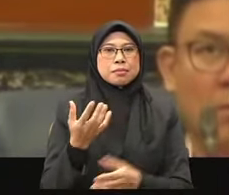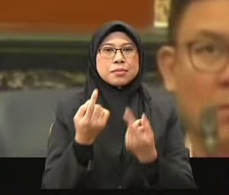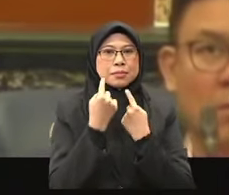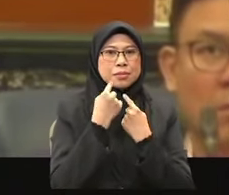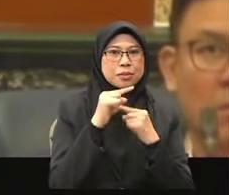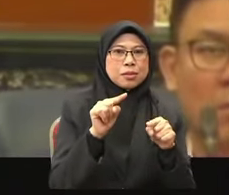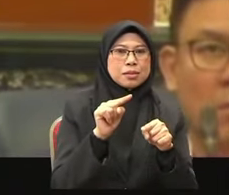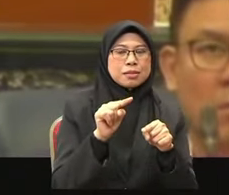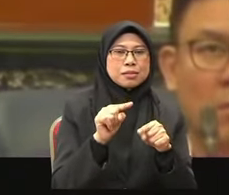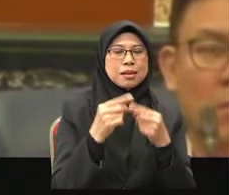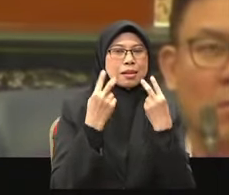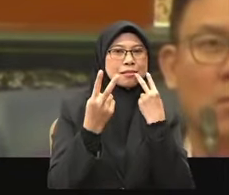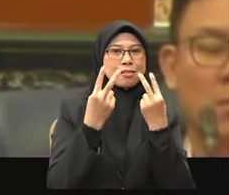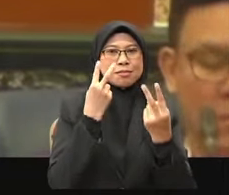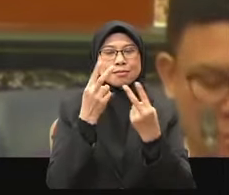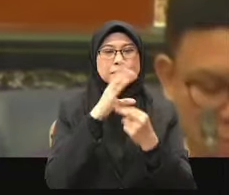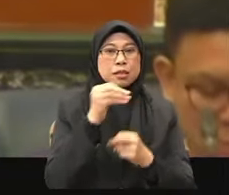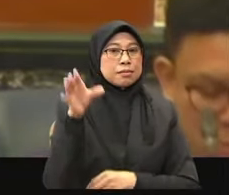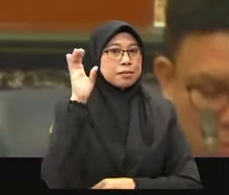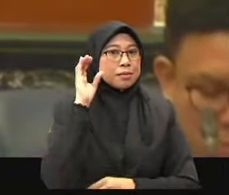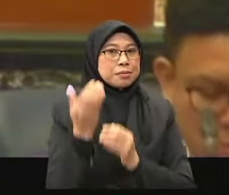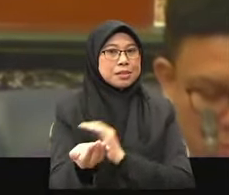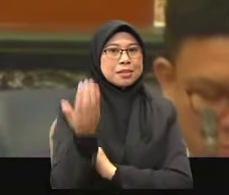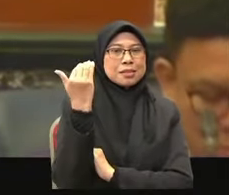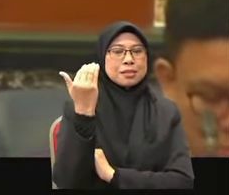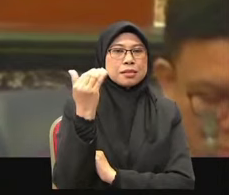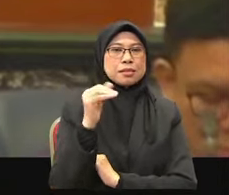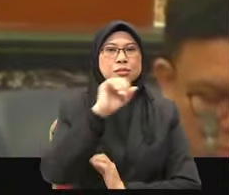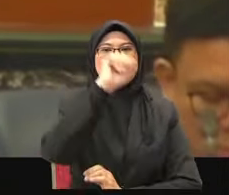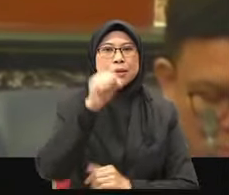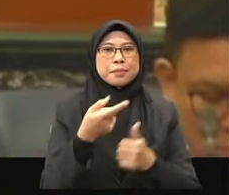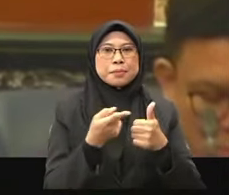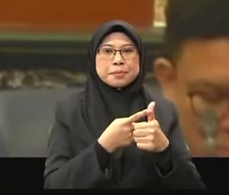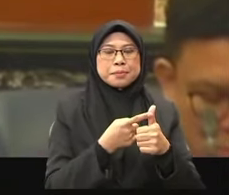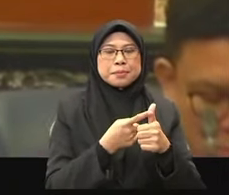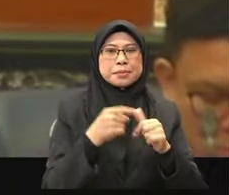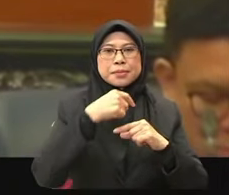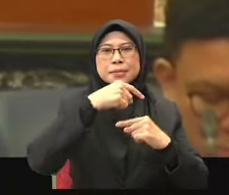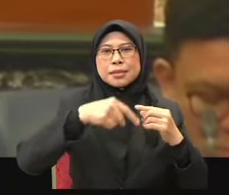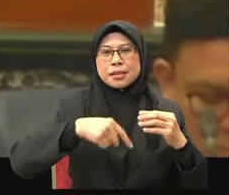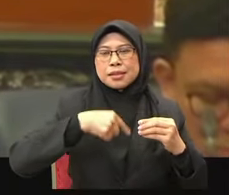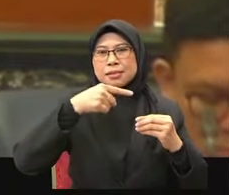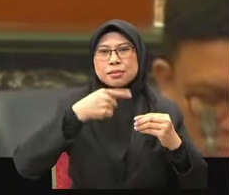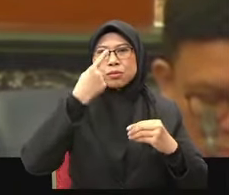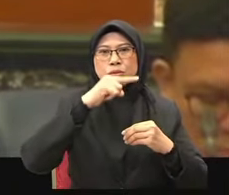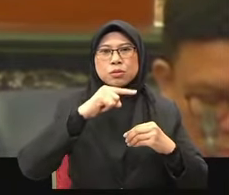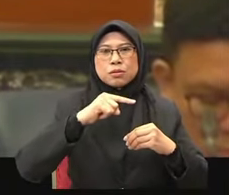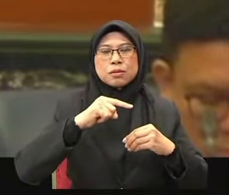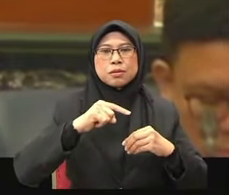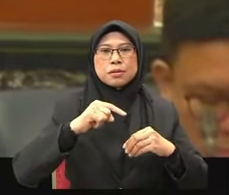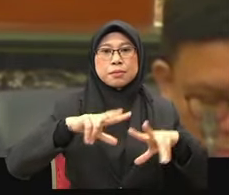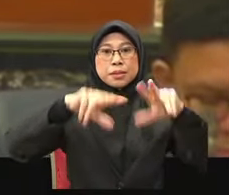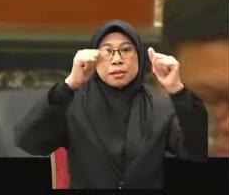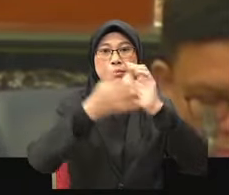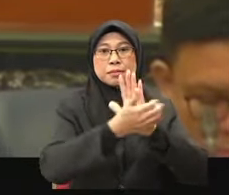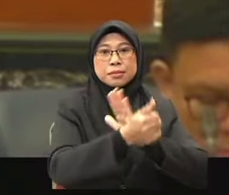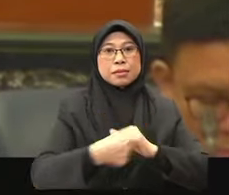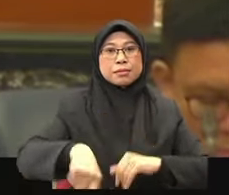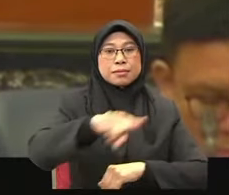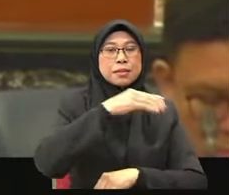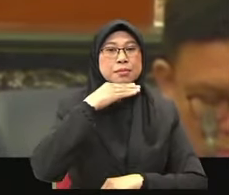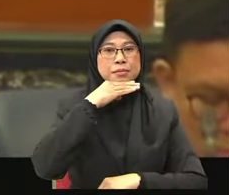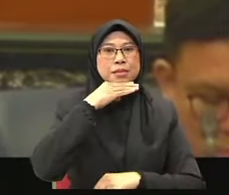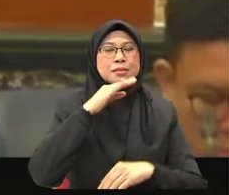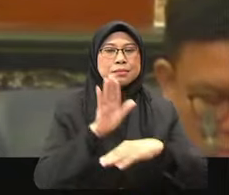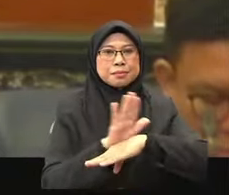ini agak besar dan terdapat beberapa buah kampung lain yang berdekatan seperti Kampung Judin dan Kampung Semapuk dan juga Kampung Paun. Jadi